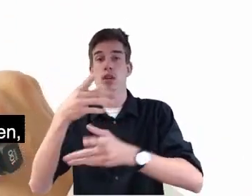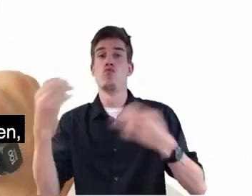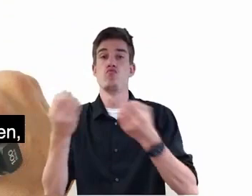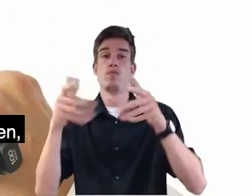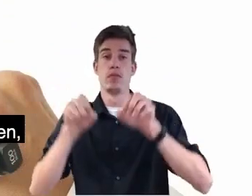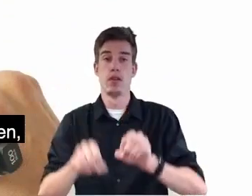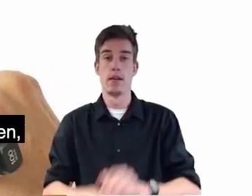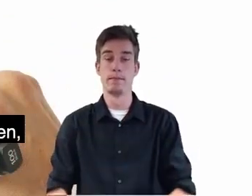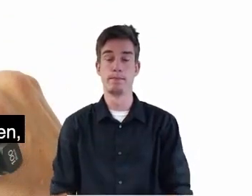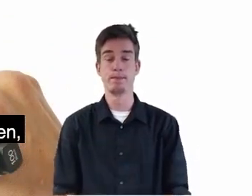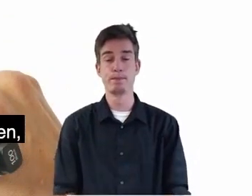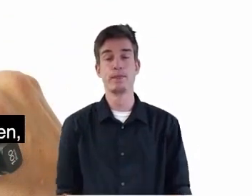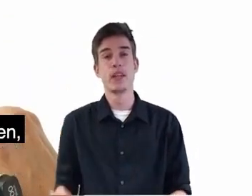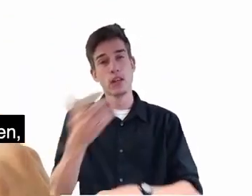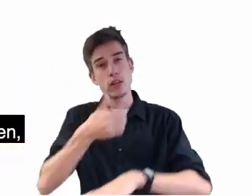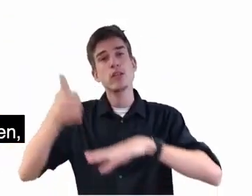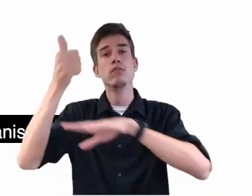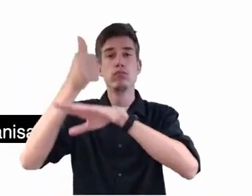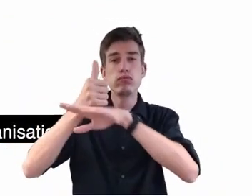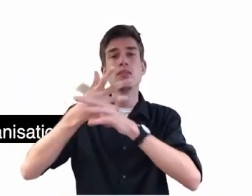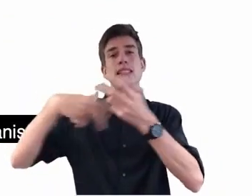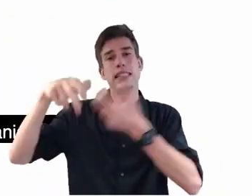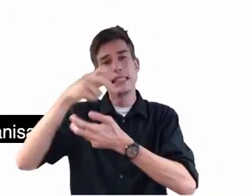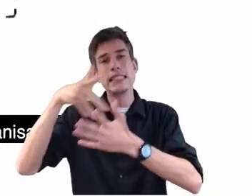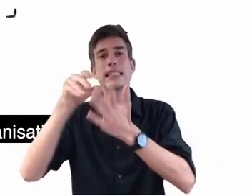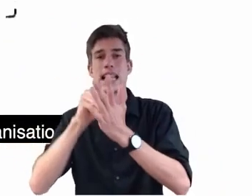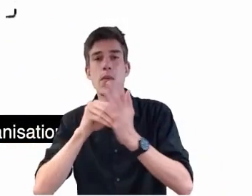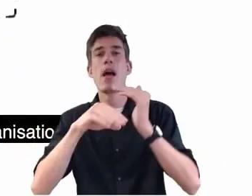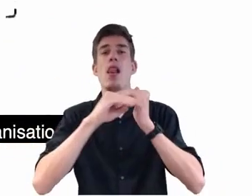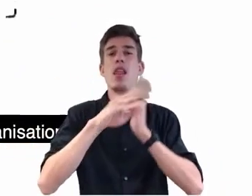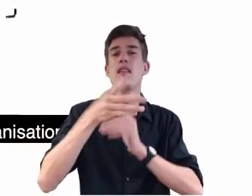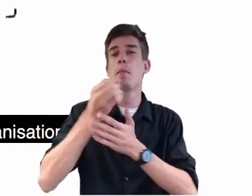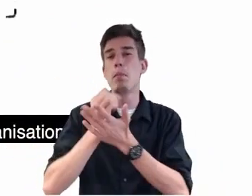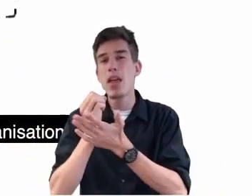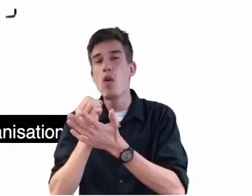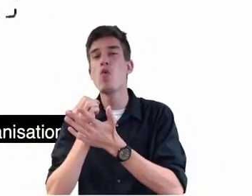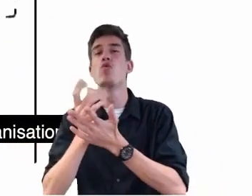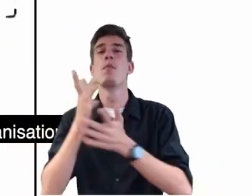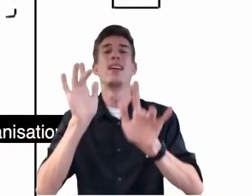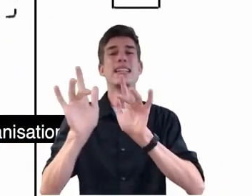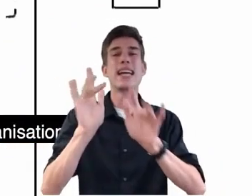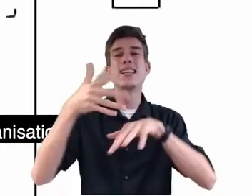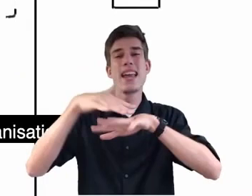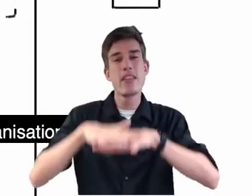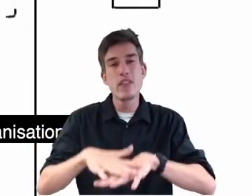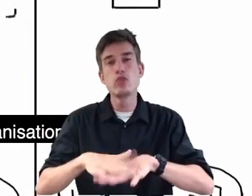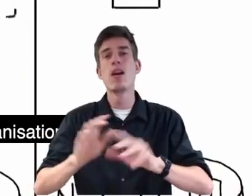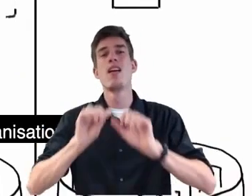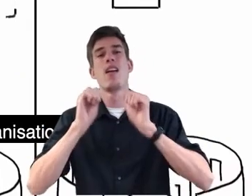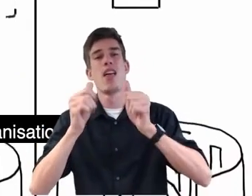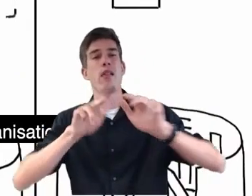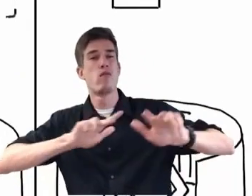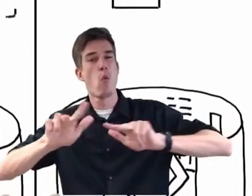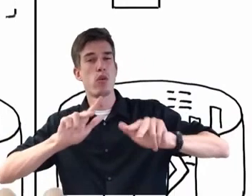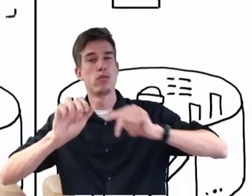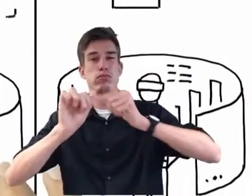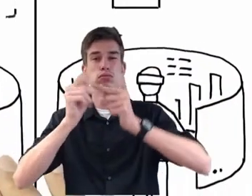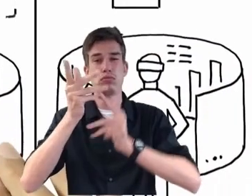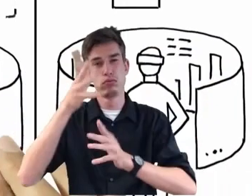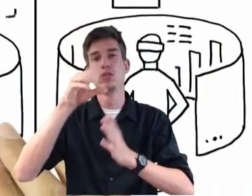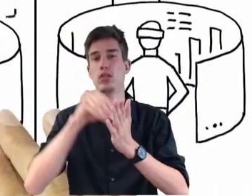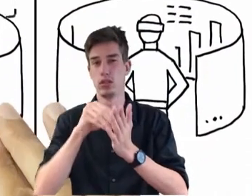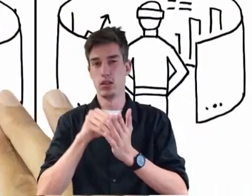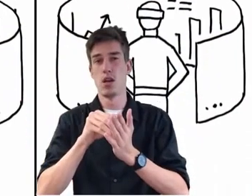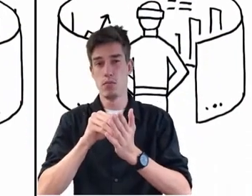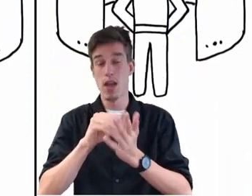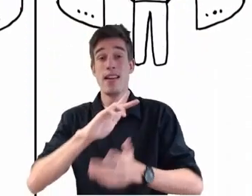dabei sind die krisenstäbe von bundesbehörden ländern betreibern kritischer infrastrukturen und hilfsorganisationen sie